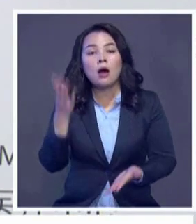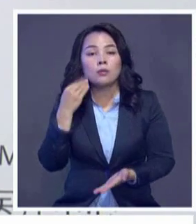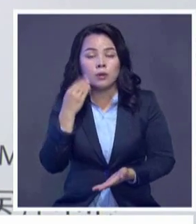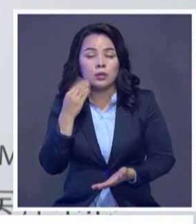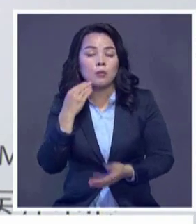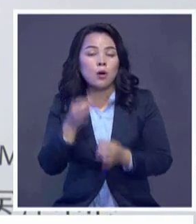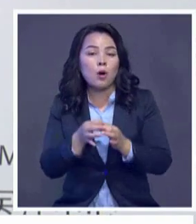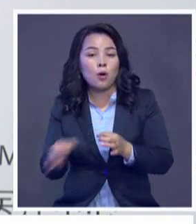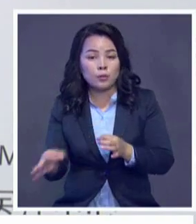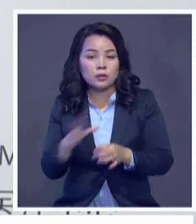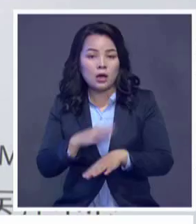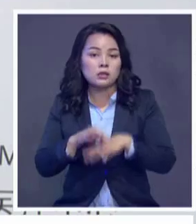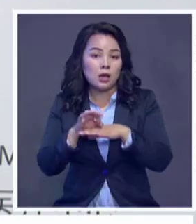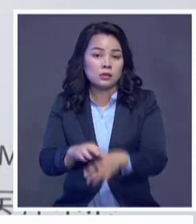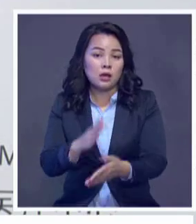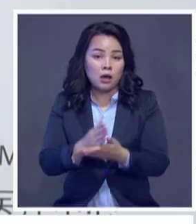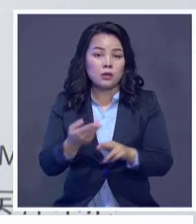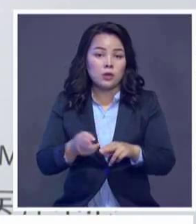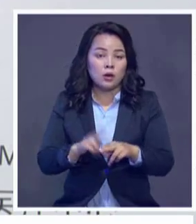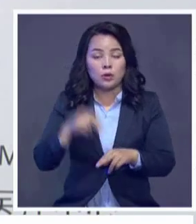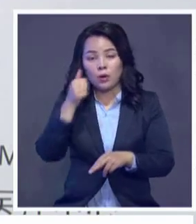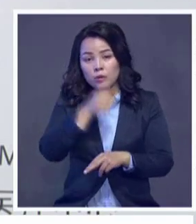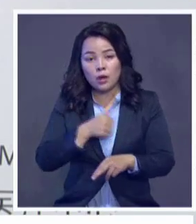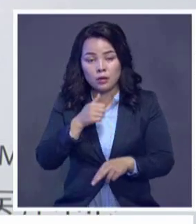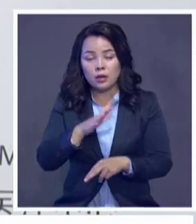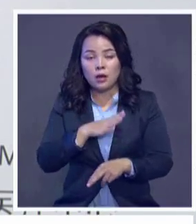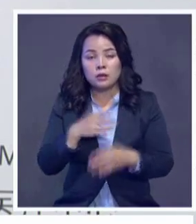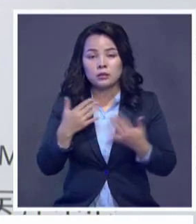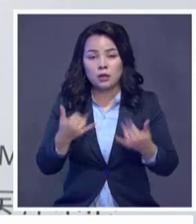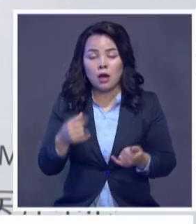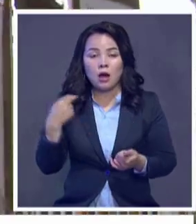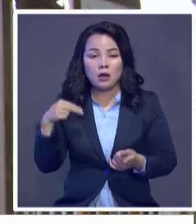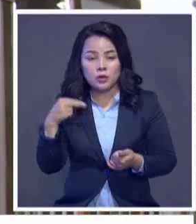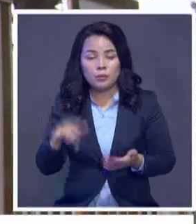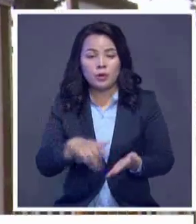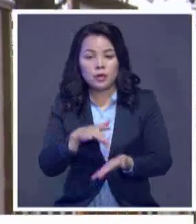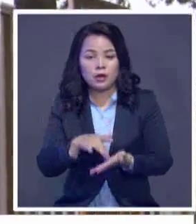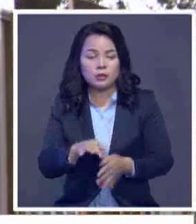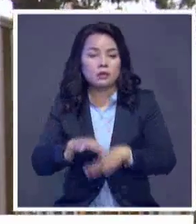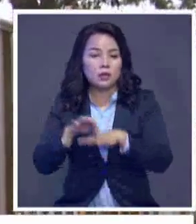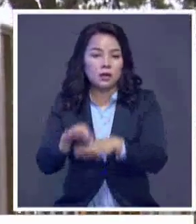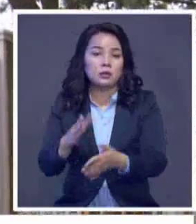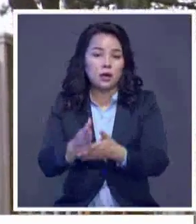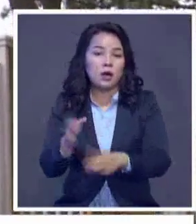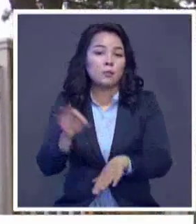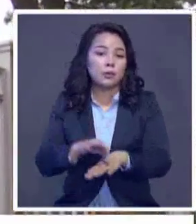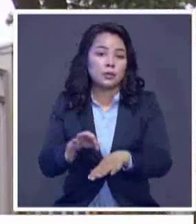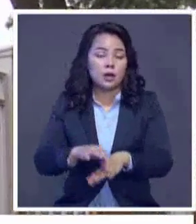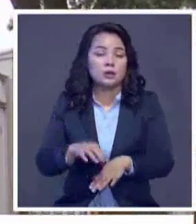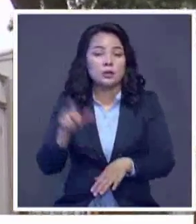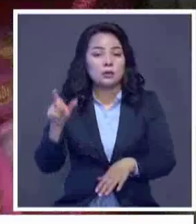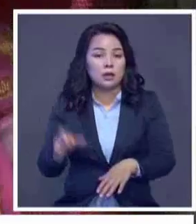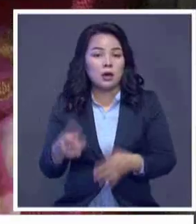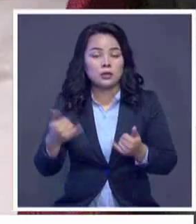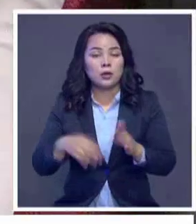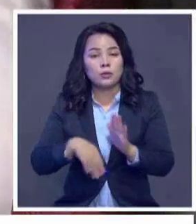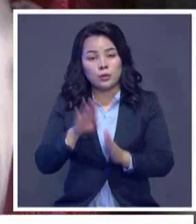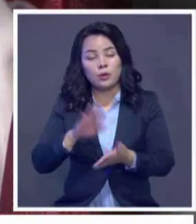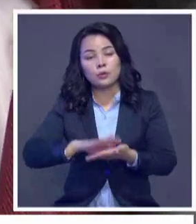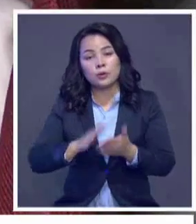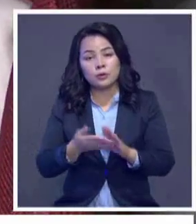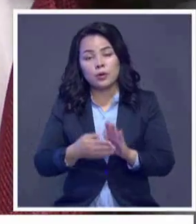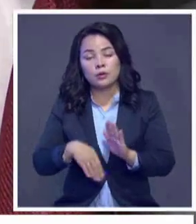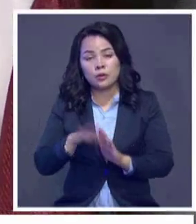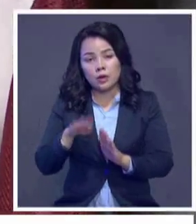Алматы облысында өткізген едік. Ал биыл жолымыз Ақтөбеге түсті. Қазір науқастың жағдайы айтарлықтай өзгерді.